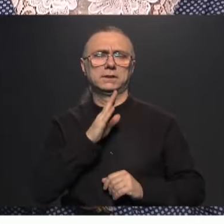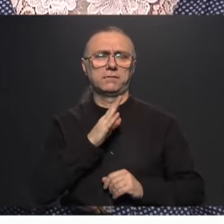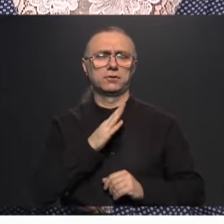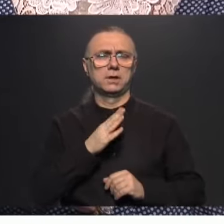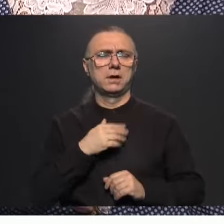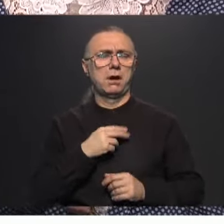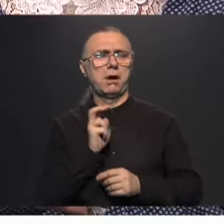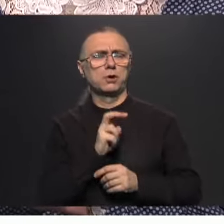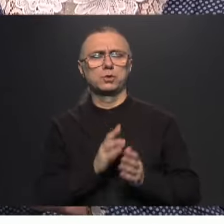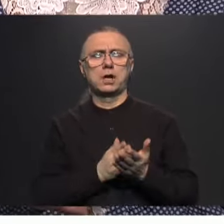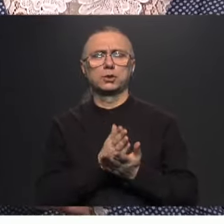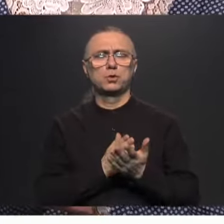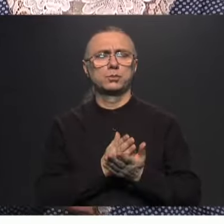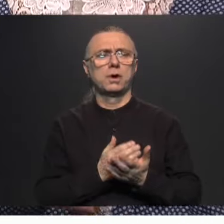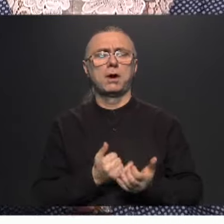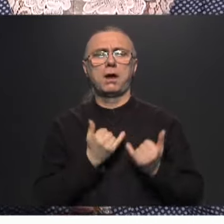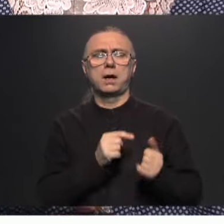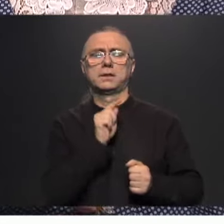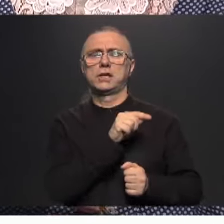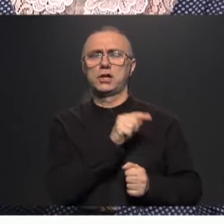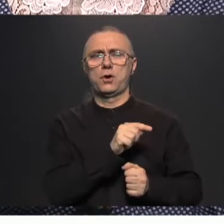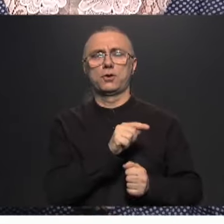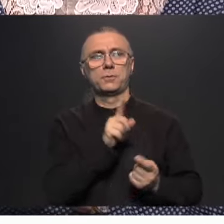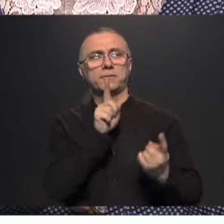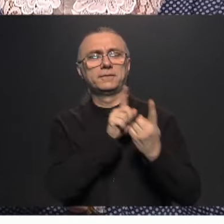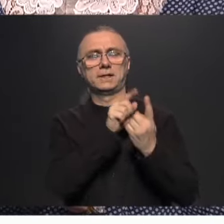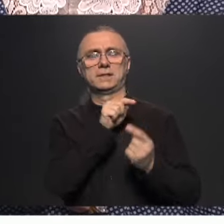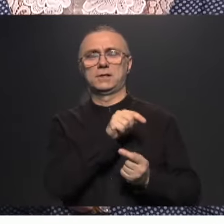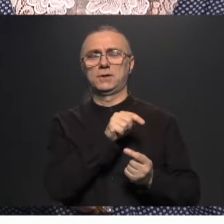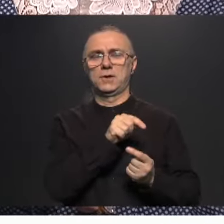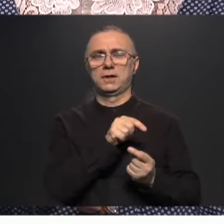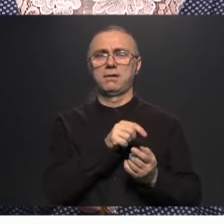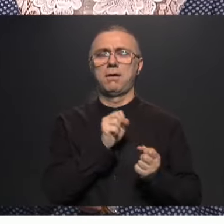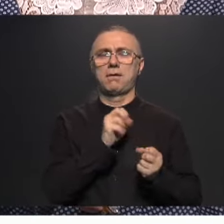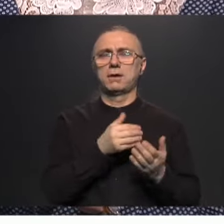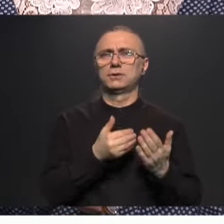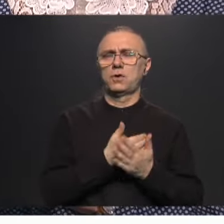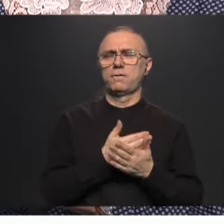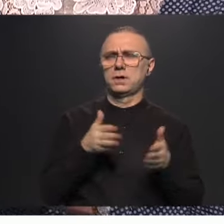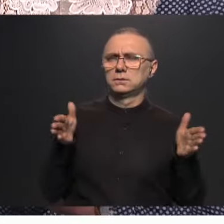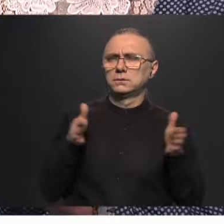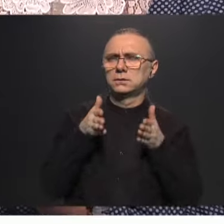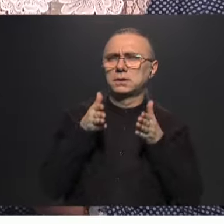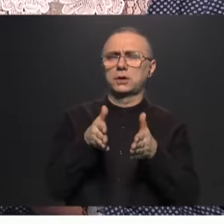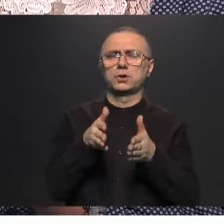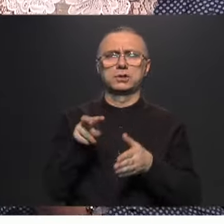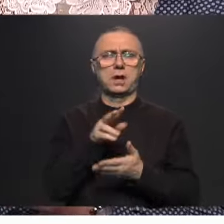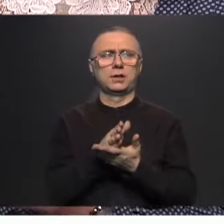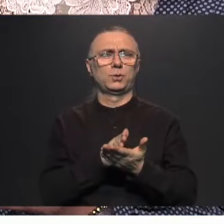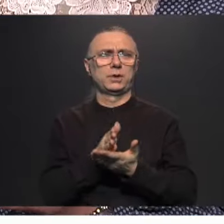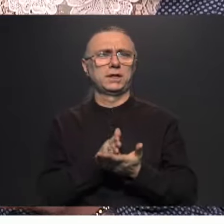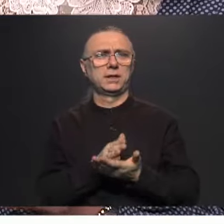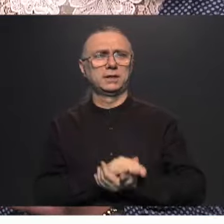чтобы встретиться снова. Все мысли только о ней. Как снова сосредоточиться на литургии?